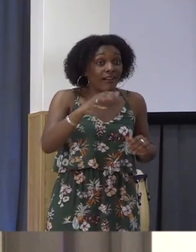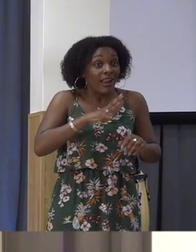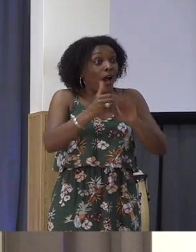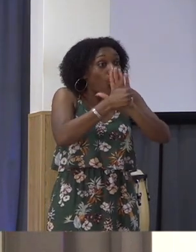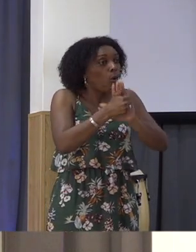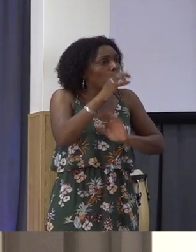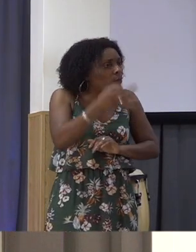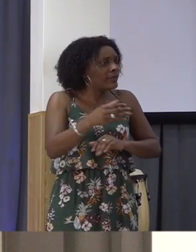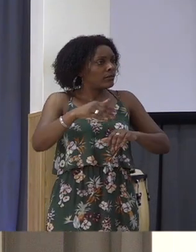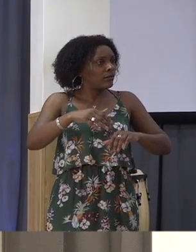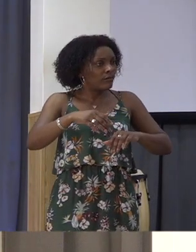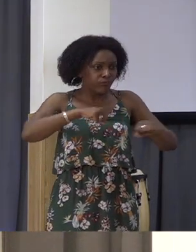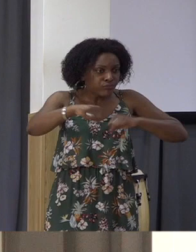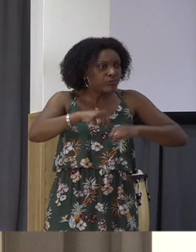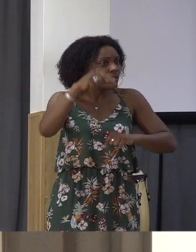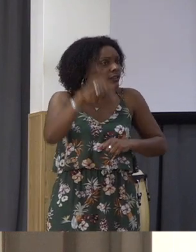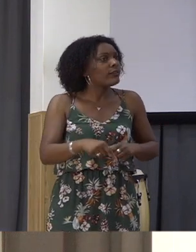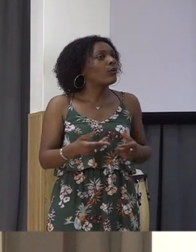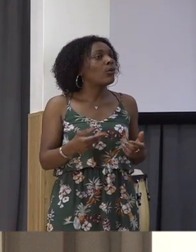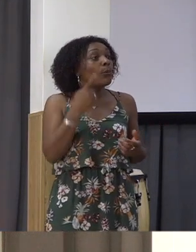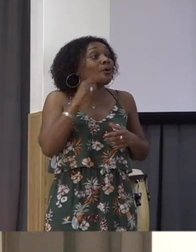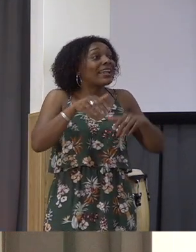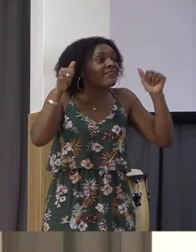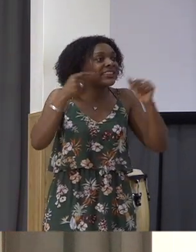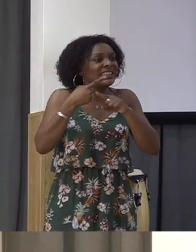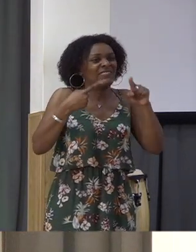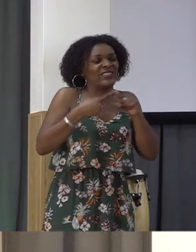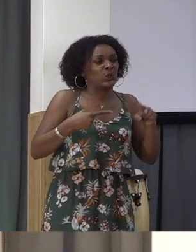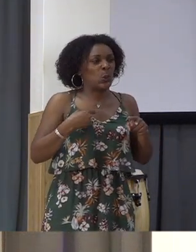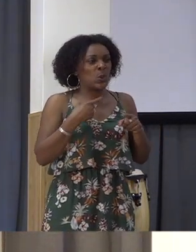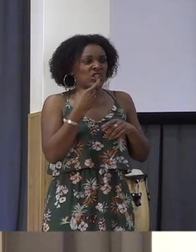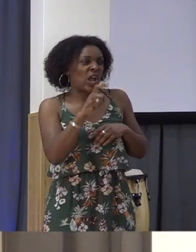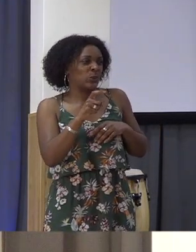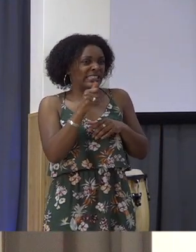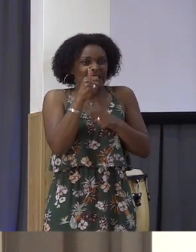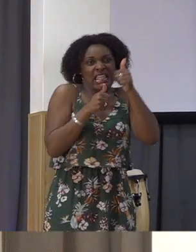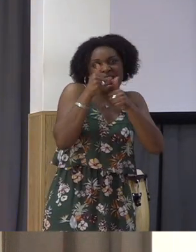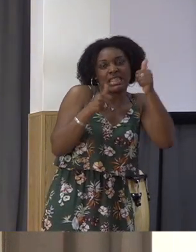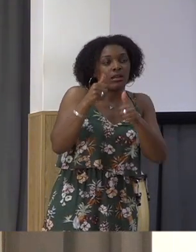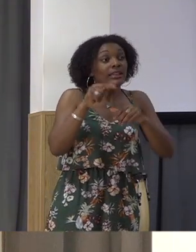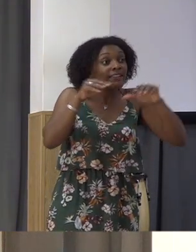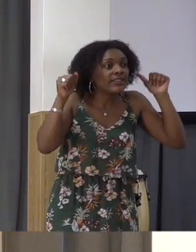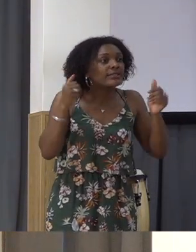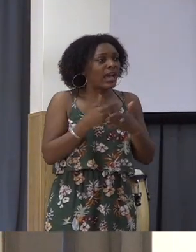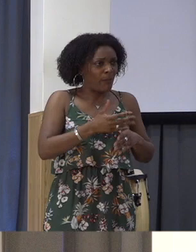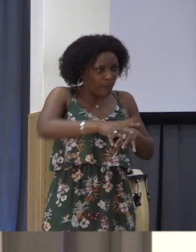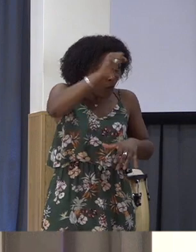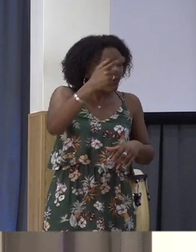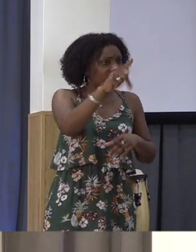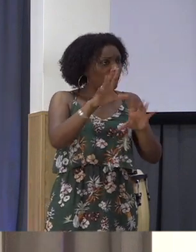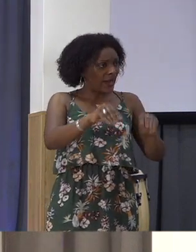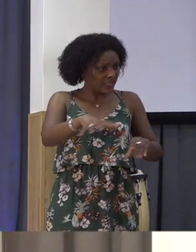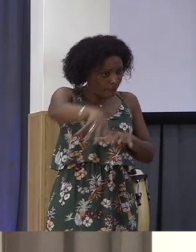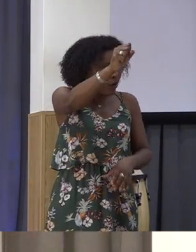à ce qu'il n'y ait pas de division dans le corps. Et que ceux qui ont l'impression de faire